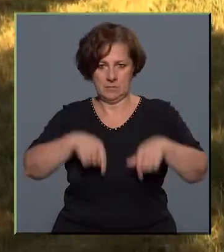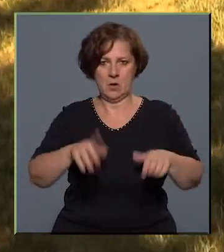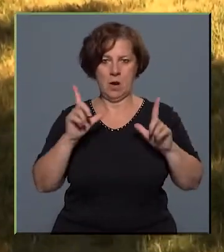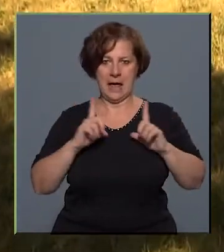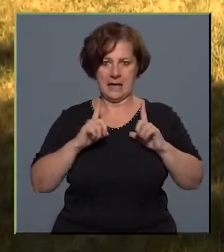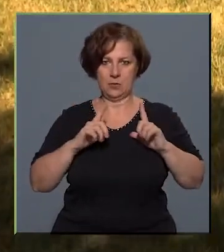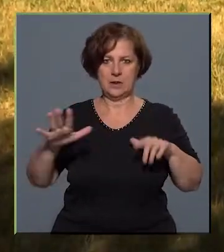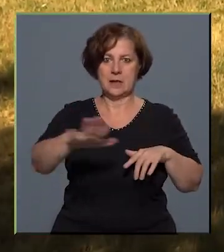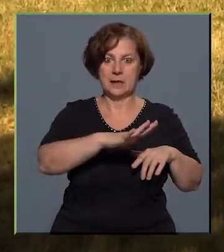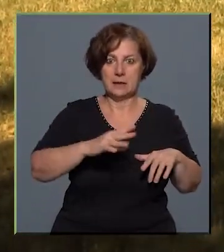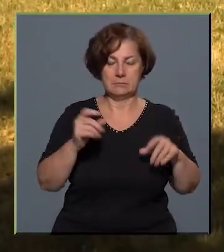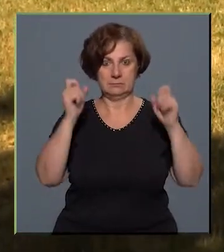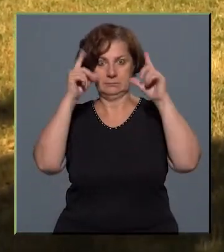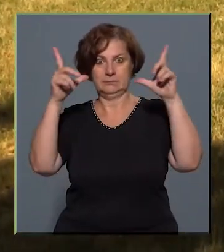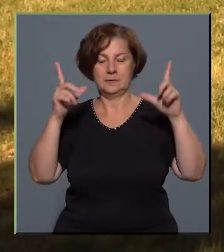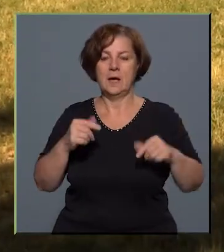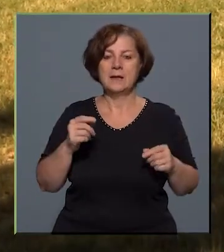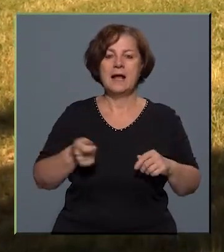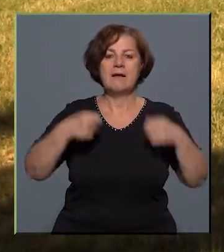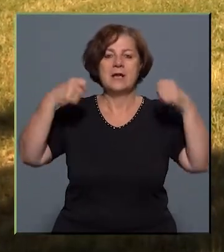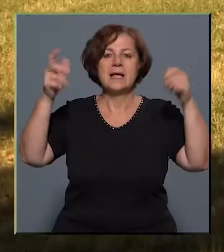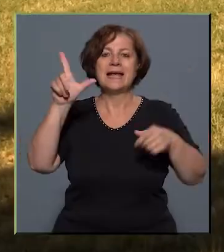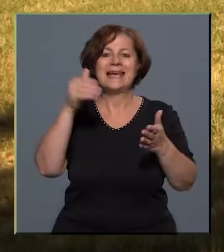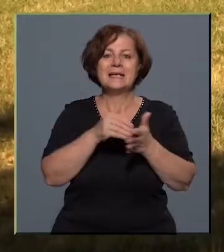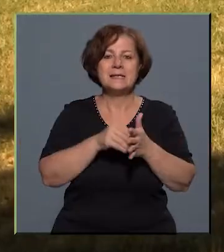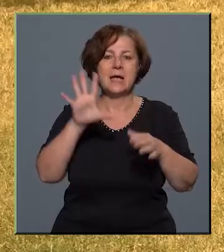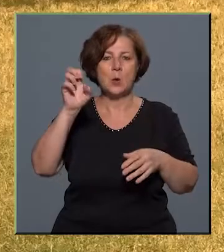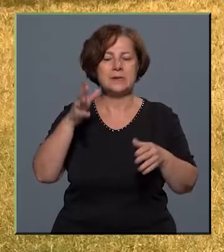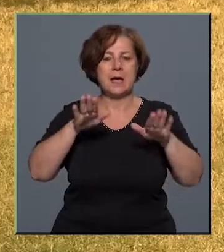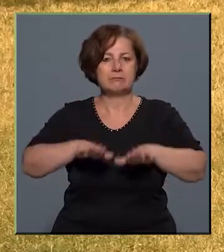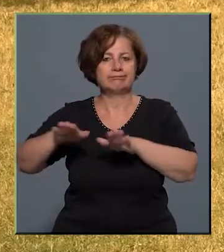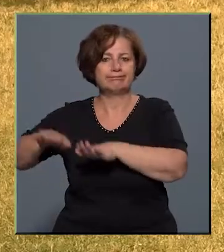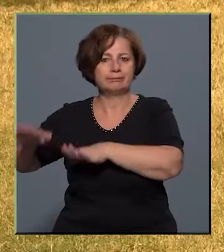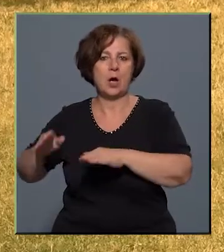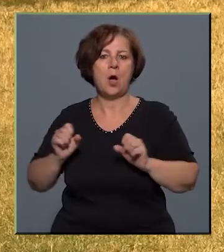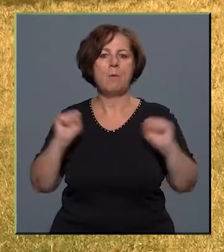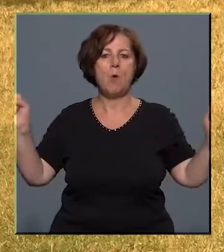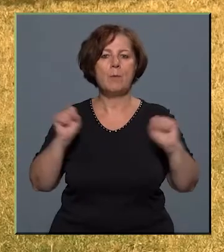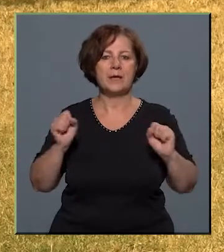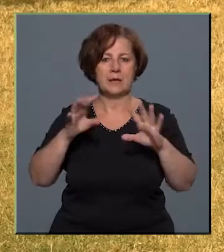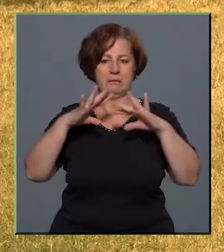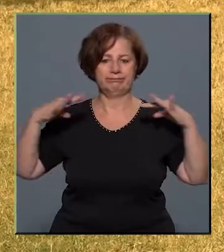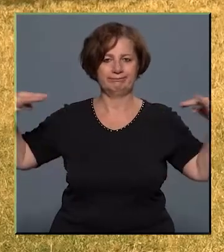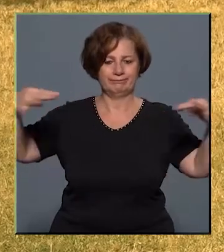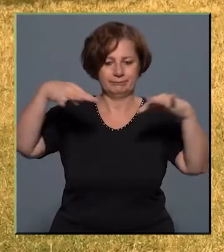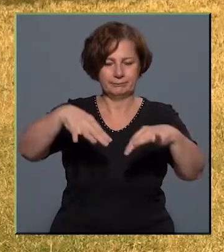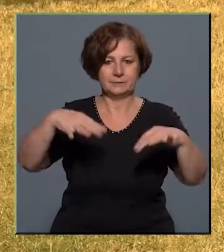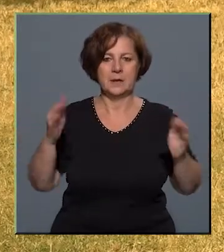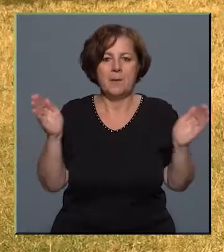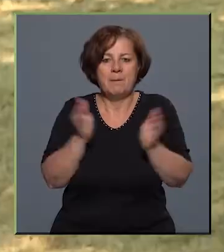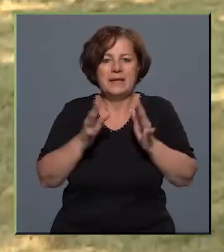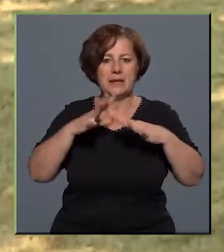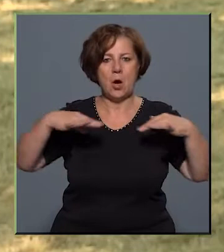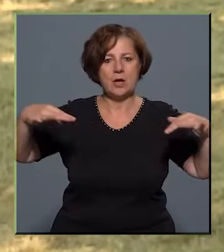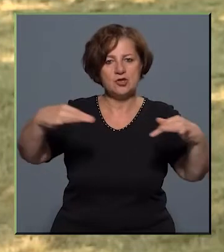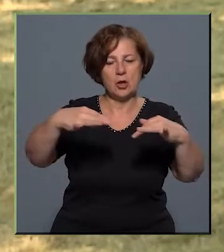réten, akármilyen hihetetlen, de ide föl lesz építve egy 2500 ülőhelyes mobillelátóból épített aréna. Hívhatjuk ezt mini arénának is akár,